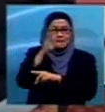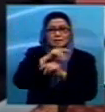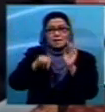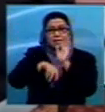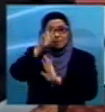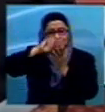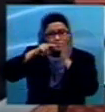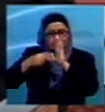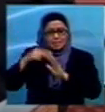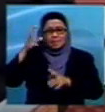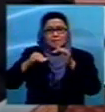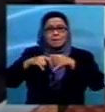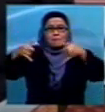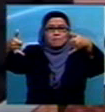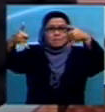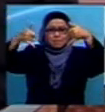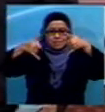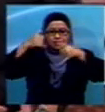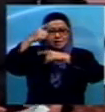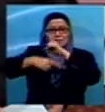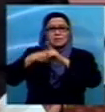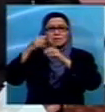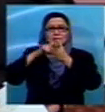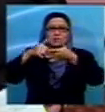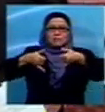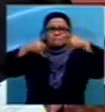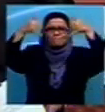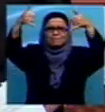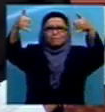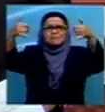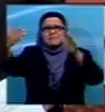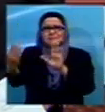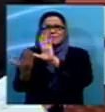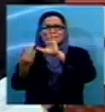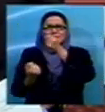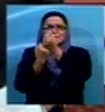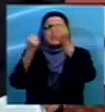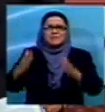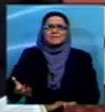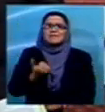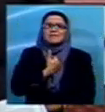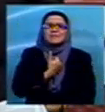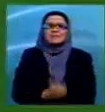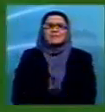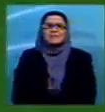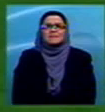bermakna jika piala berprestij itu dijulang di hadapan penyokong sendiri.